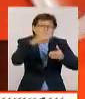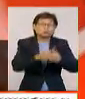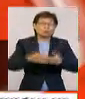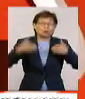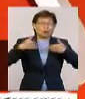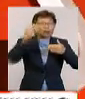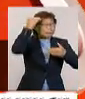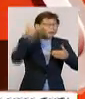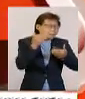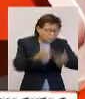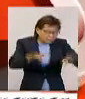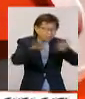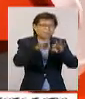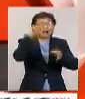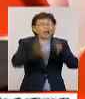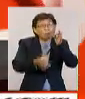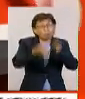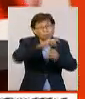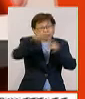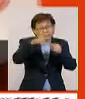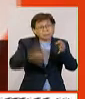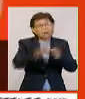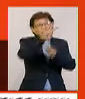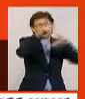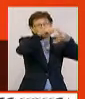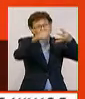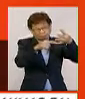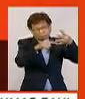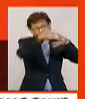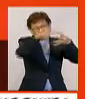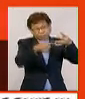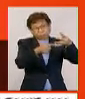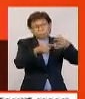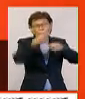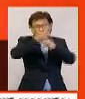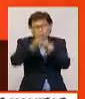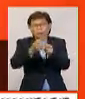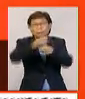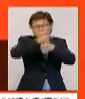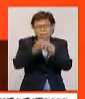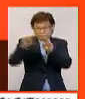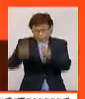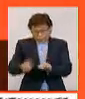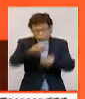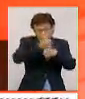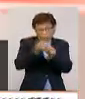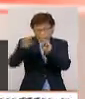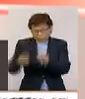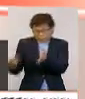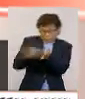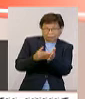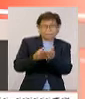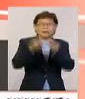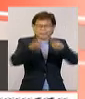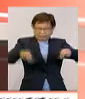kepala ni penting. Jadi apabila disebut 4 perkara tadi, membina balik manusia, kemanusiaan, nilai